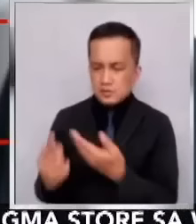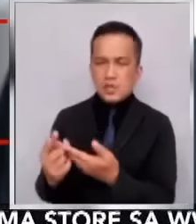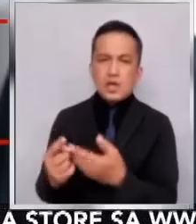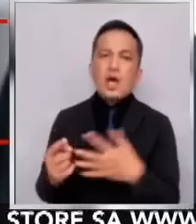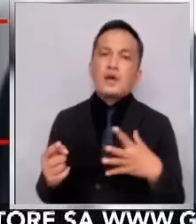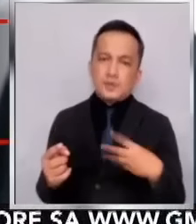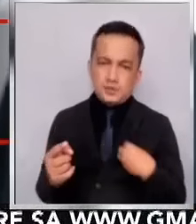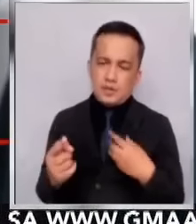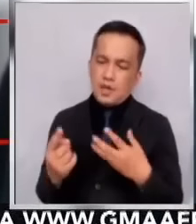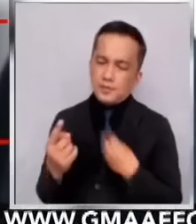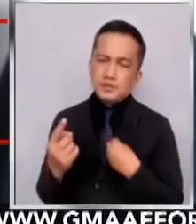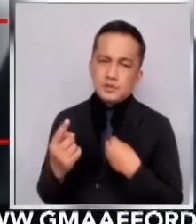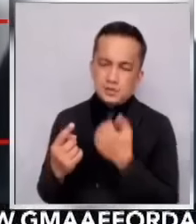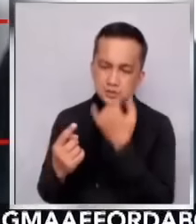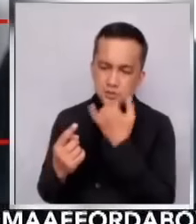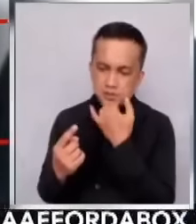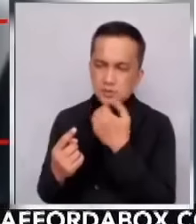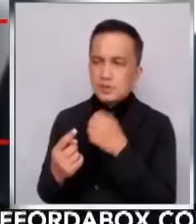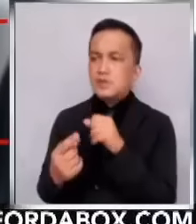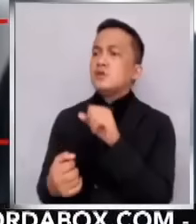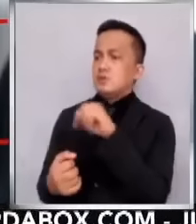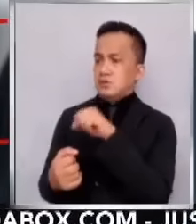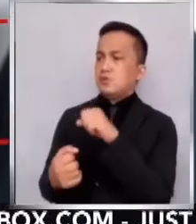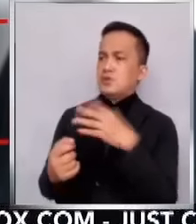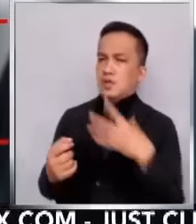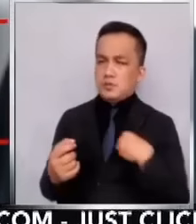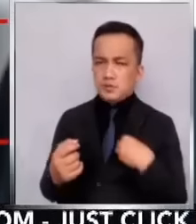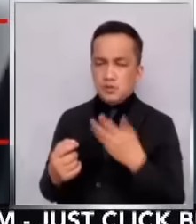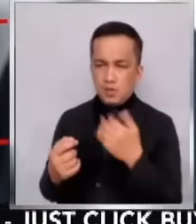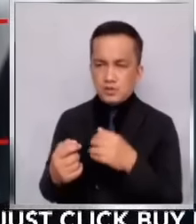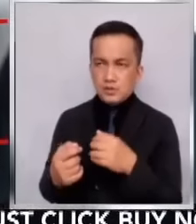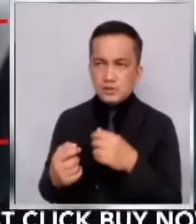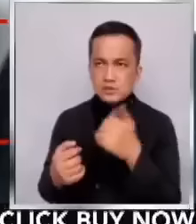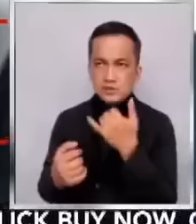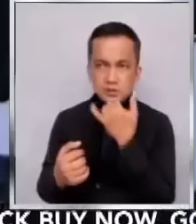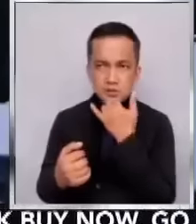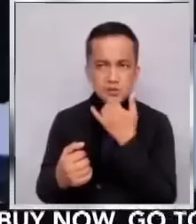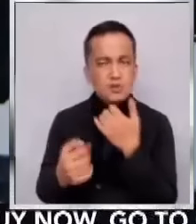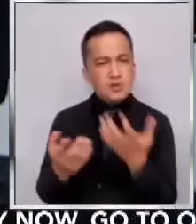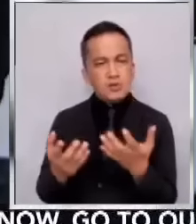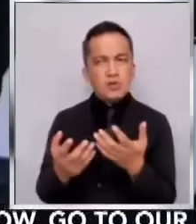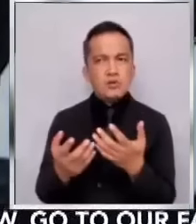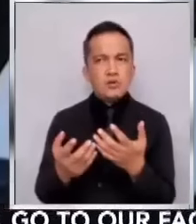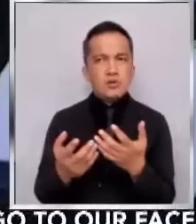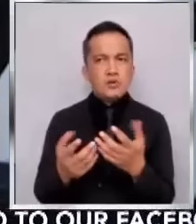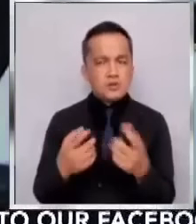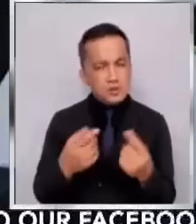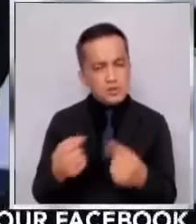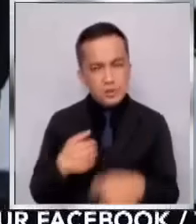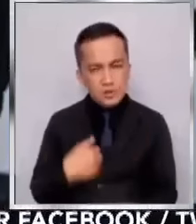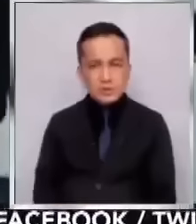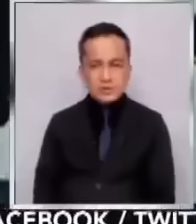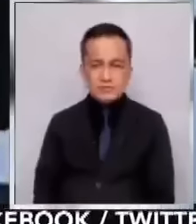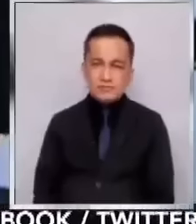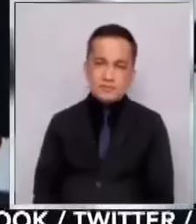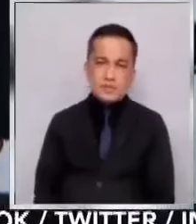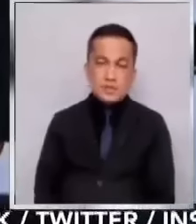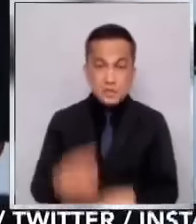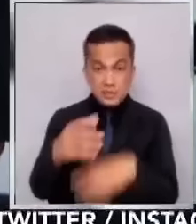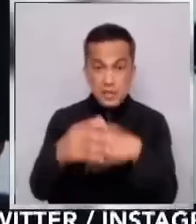Opo. Ano ang kasalanan mo? Yun nga po, sir. Yung nagalaw. Nagkaharap naman sa labas ng presinto